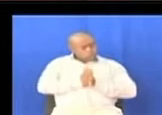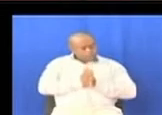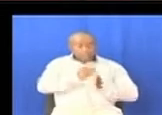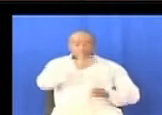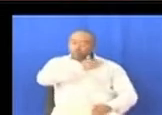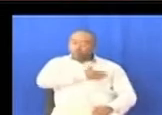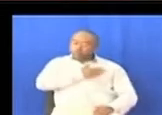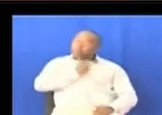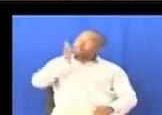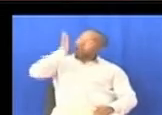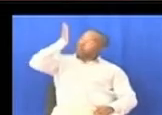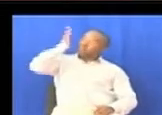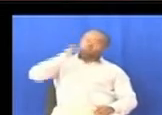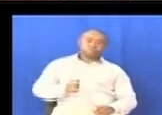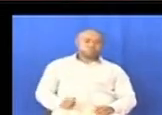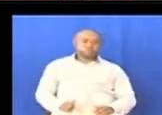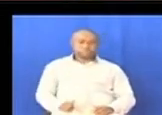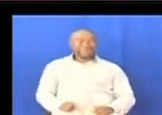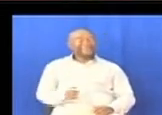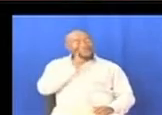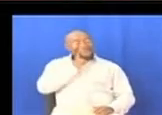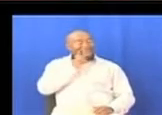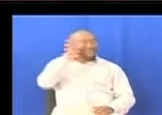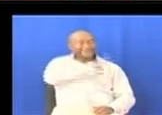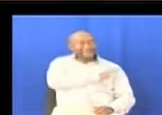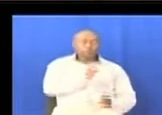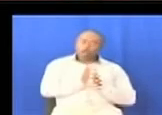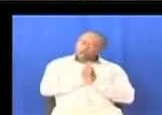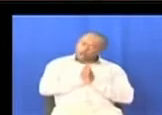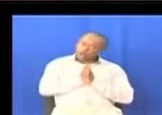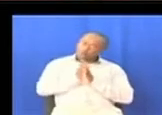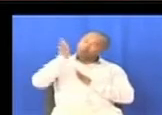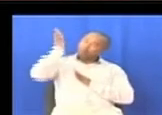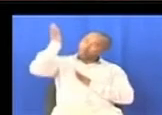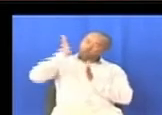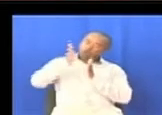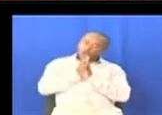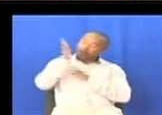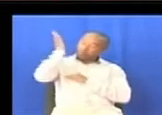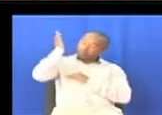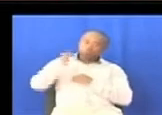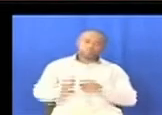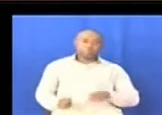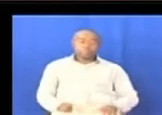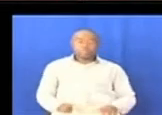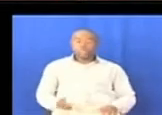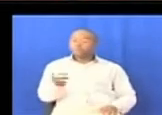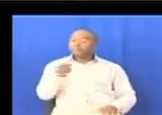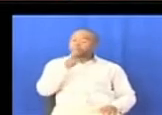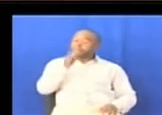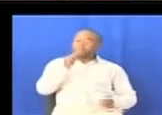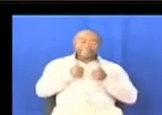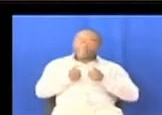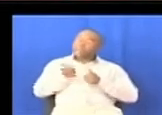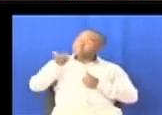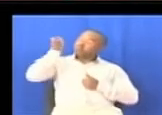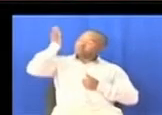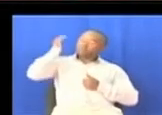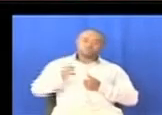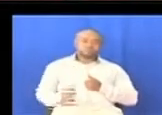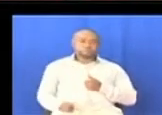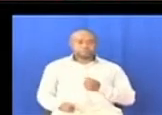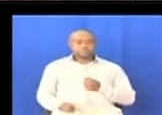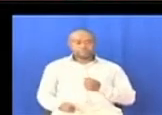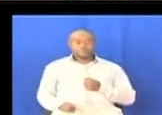yake katika haya tunayofanya kila siku, kwa sababu hiyo ni ahadi yake na ni